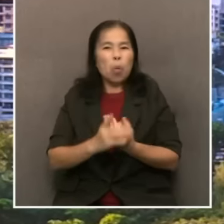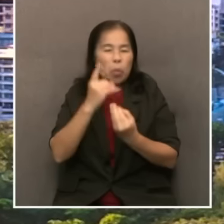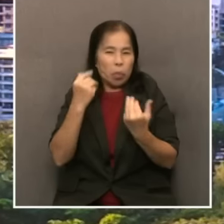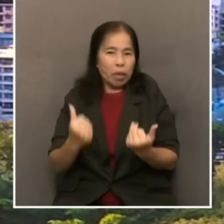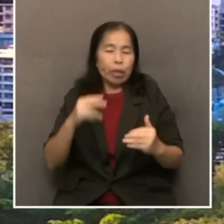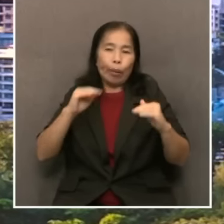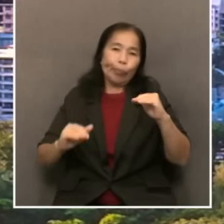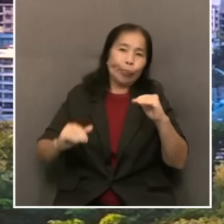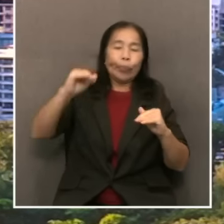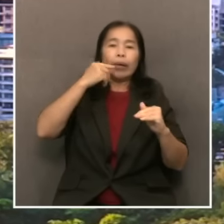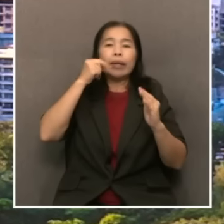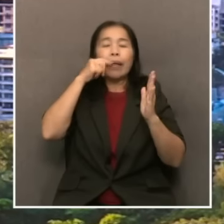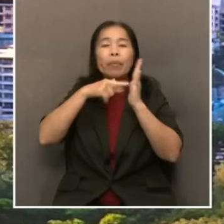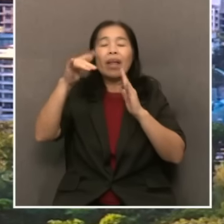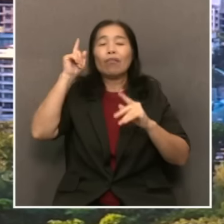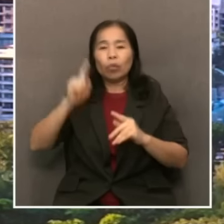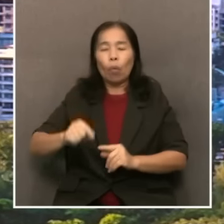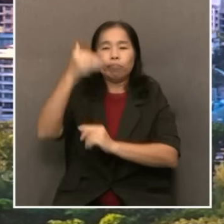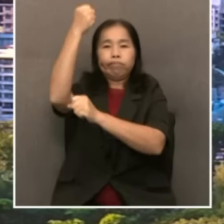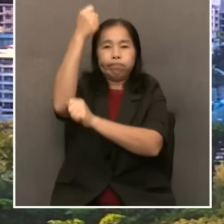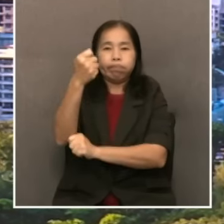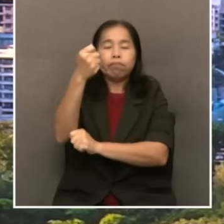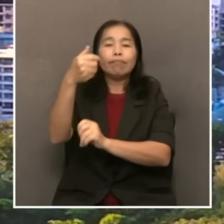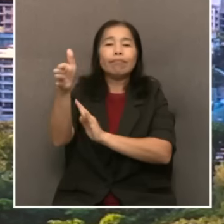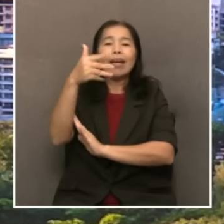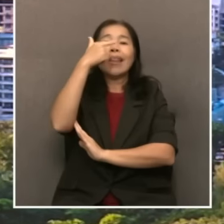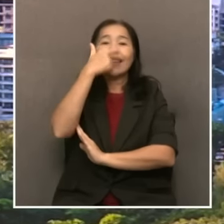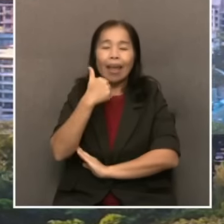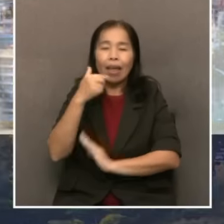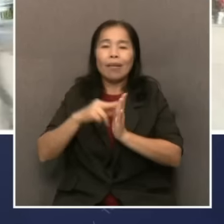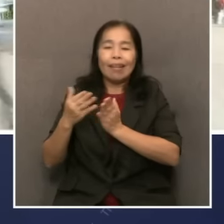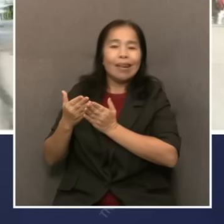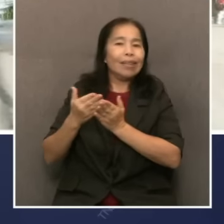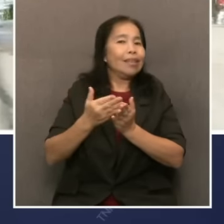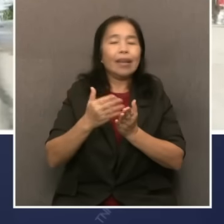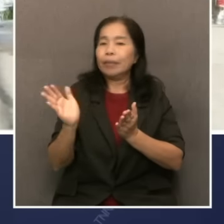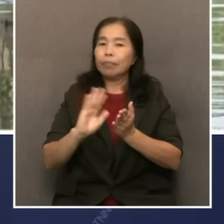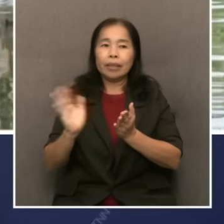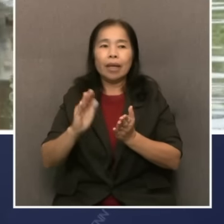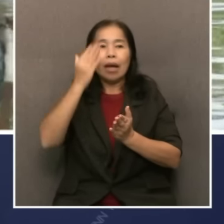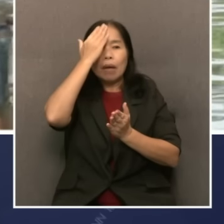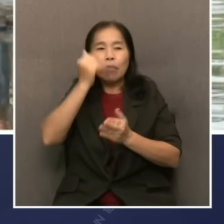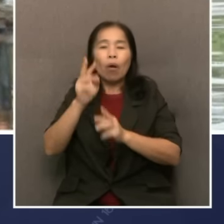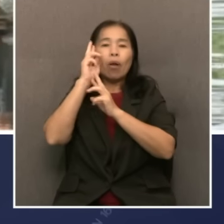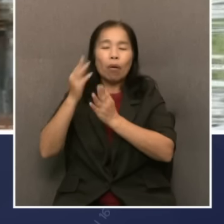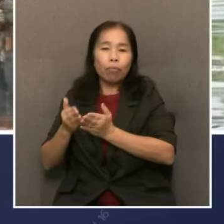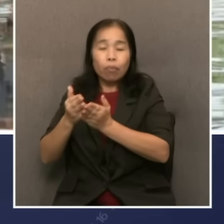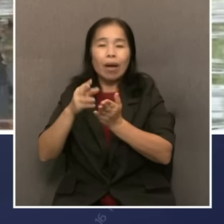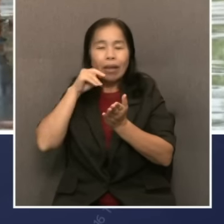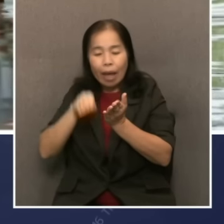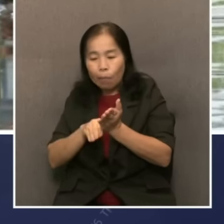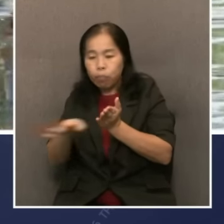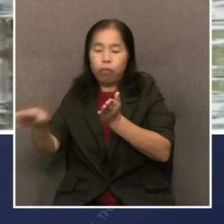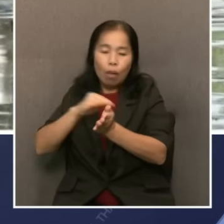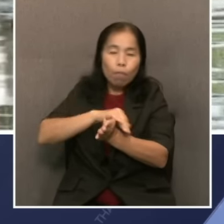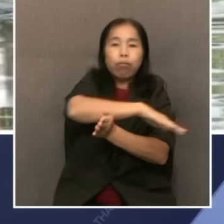ก็ต้องมีการปักทองแดงแจ้งเตือนสำหรับเรือที่ขับ่นผ่านนะคะเพราะว่าคลื่นเนี่ยอาจจะมากระทบบ้านเรือนประชาชนเสียหาย